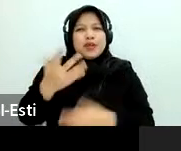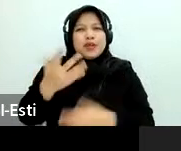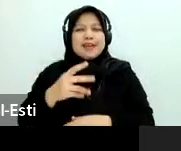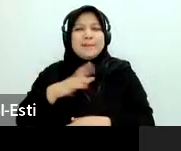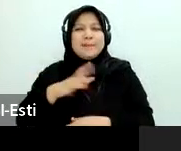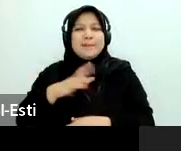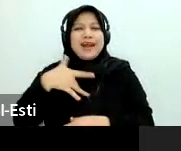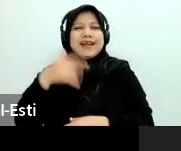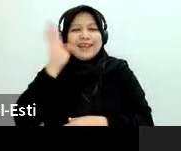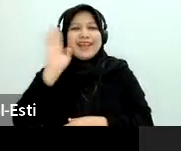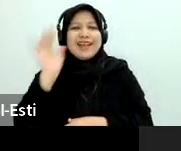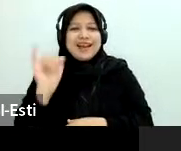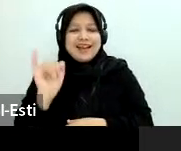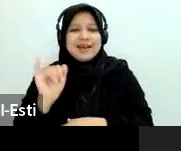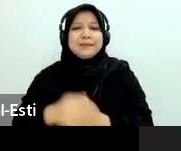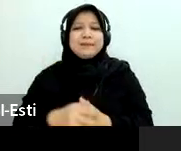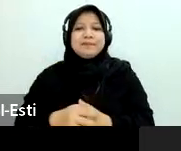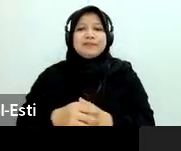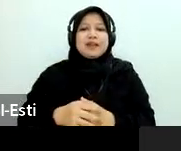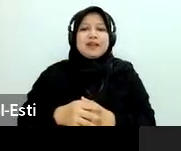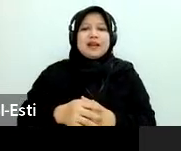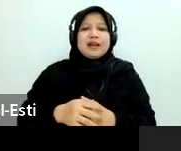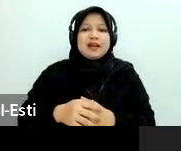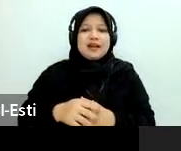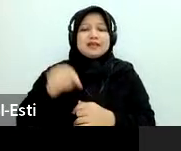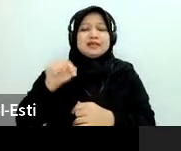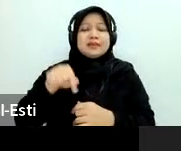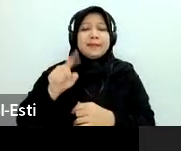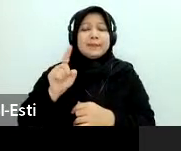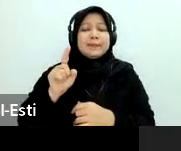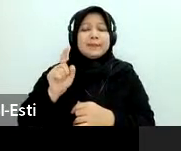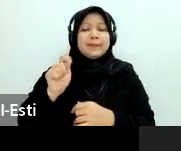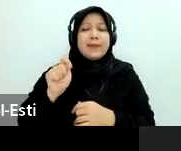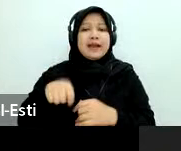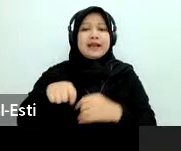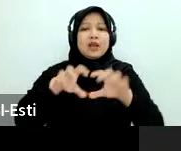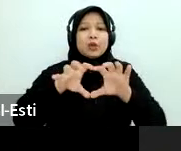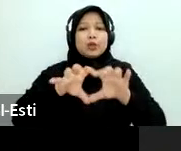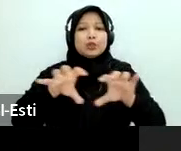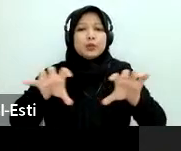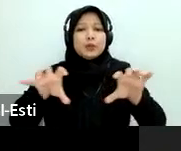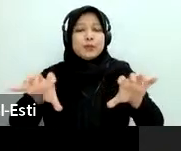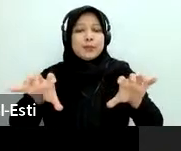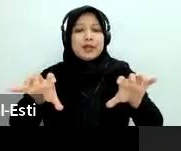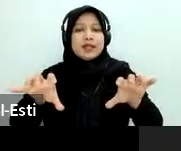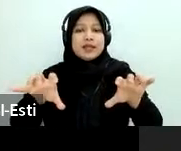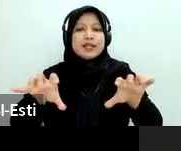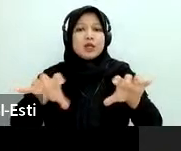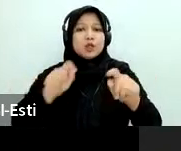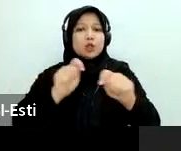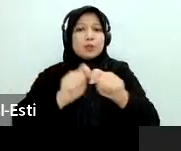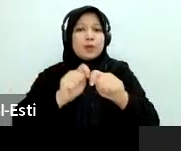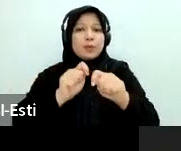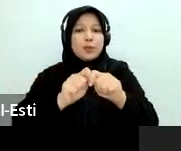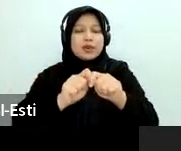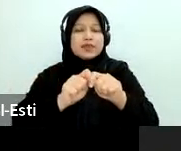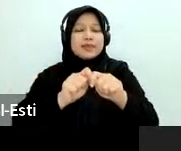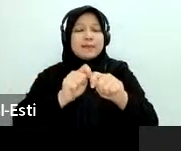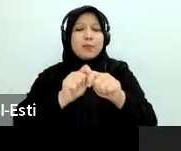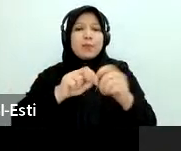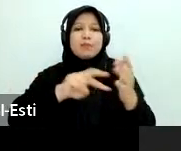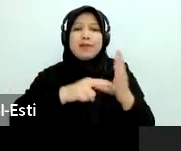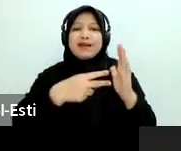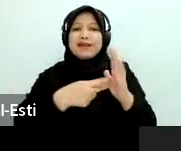karena telah dijadikan instrumen untuk memperkuat kekuasaan dengan menciptakan sejumlah makna konotatif